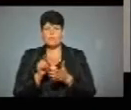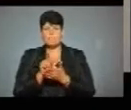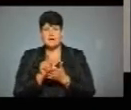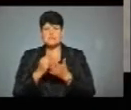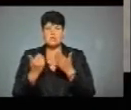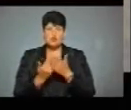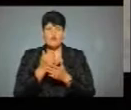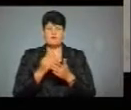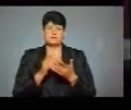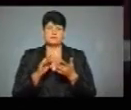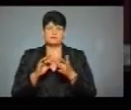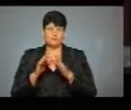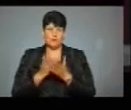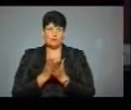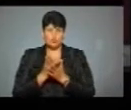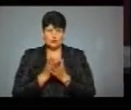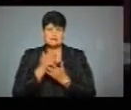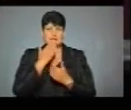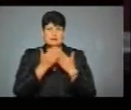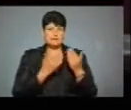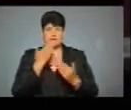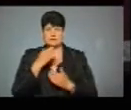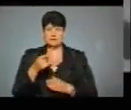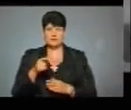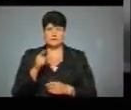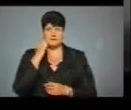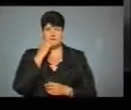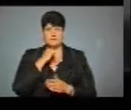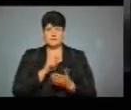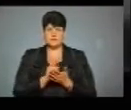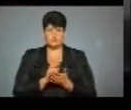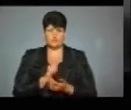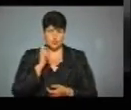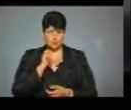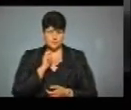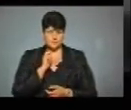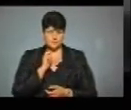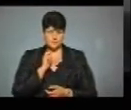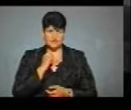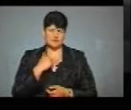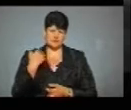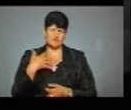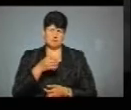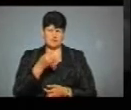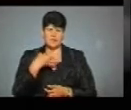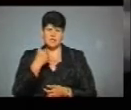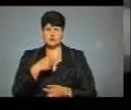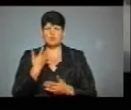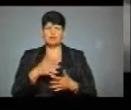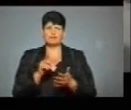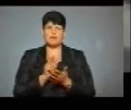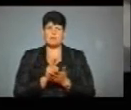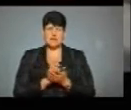нова електронна послуга, ми запитали в тернополян пенсійного віку. Я вже 15 років як на